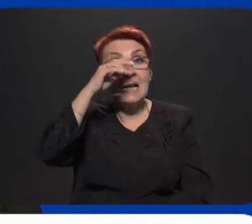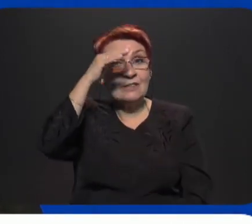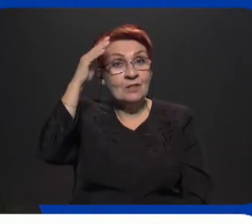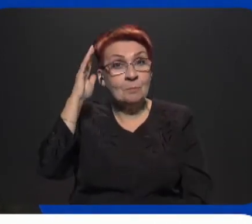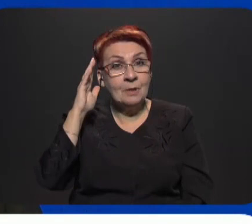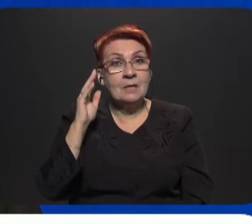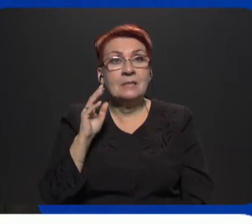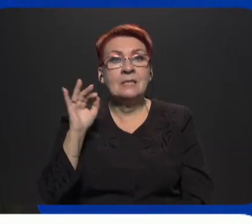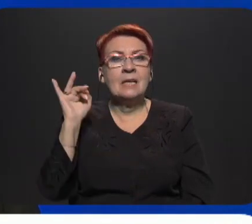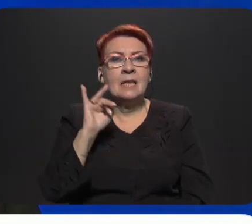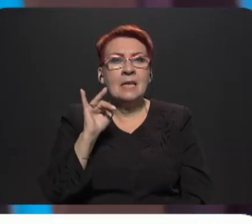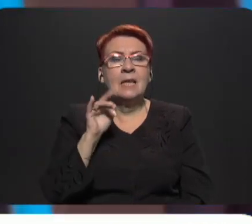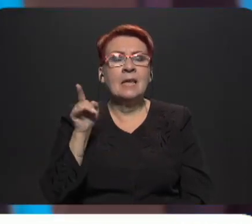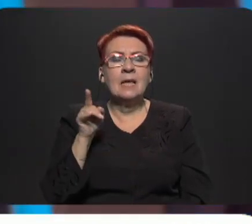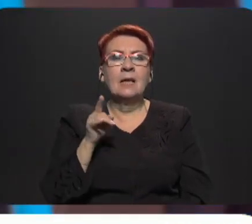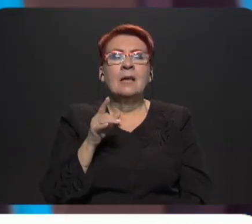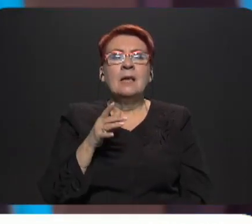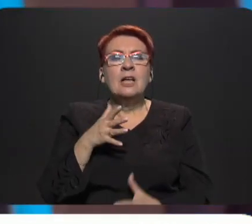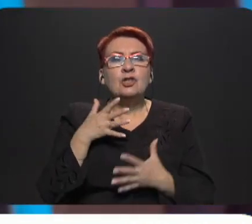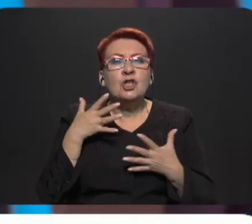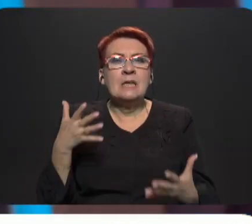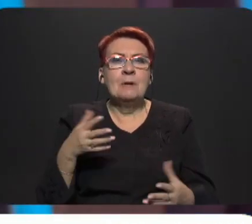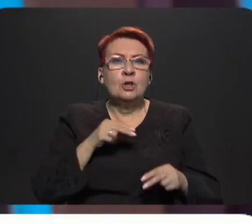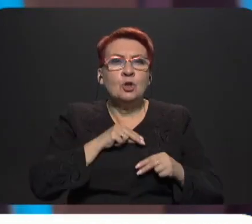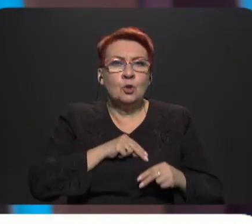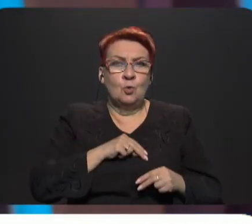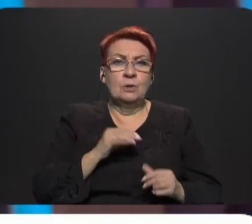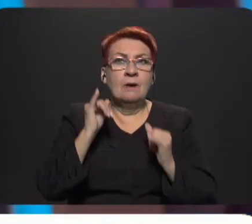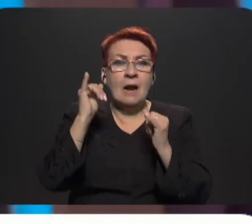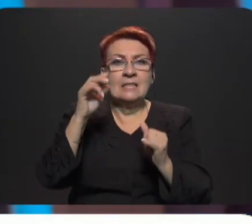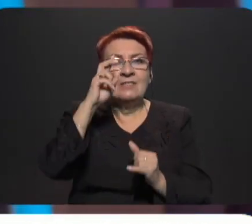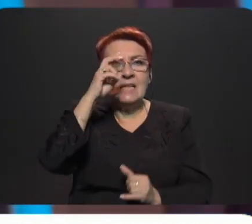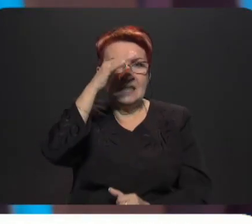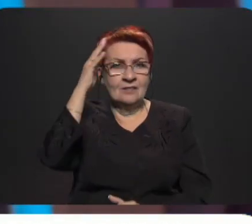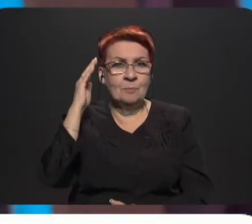и чрезмерные труженики ради Царства Небесного в этом мире.